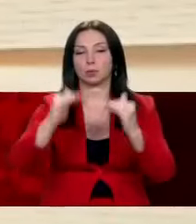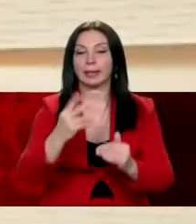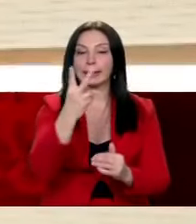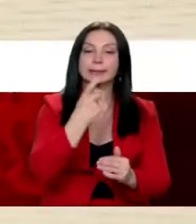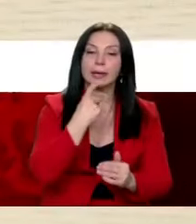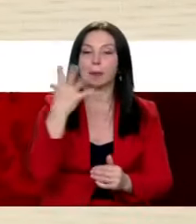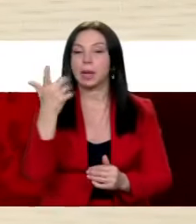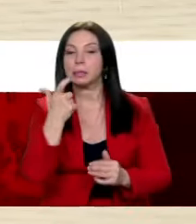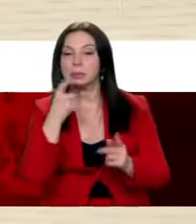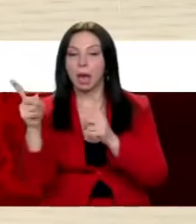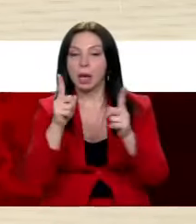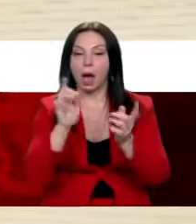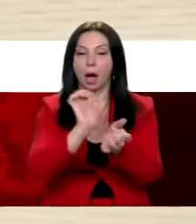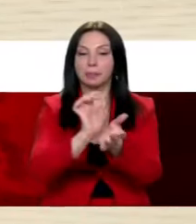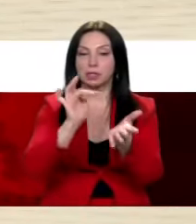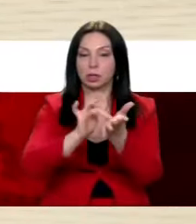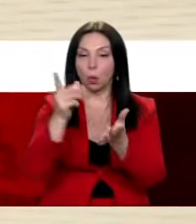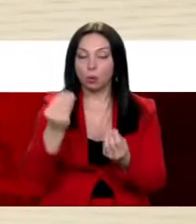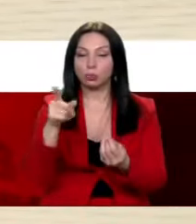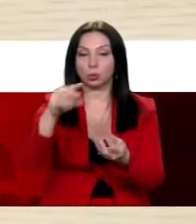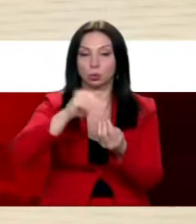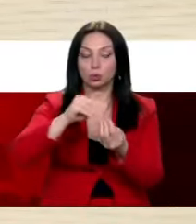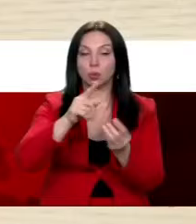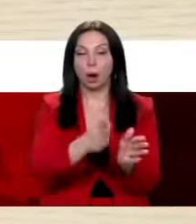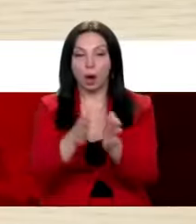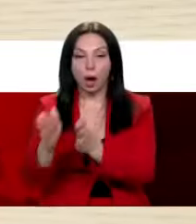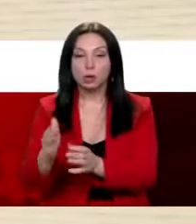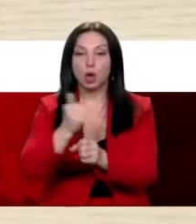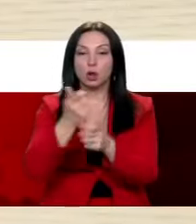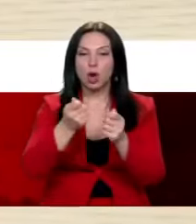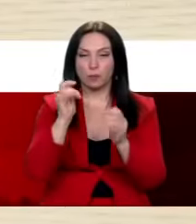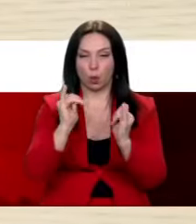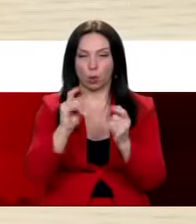5 yıla kadar hapis cezasını gerektiren bu suçta ayrıca